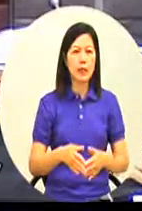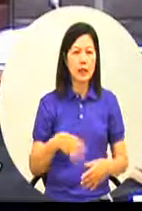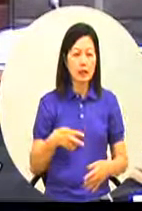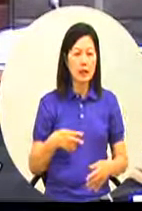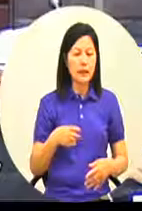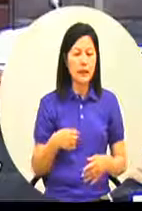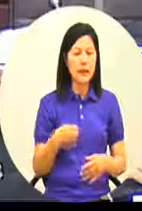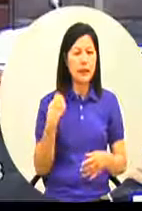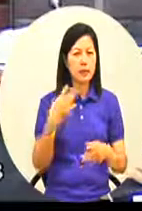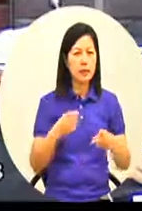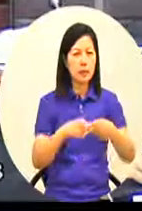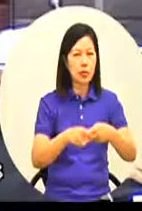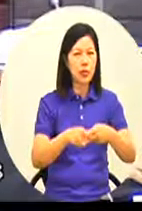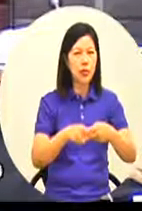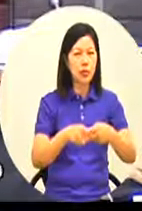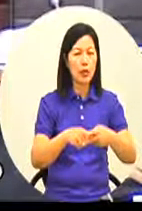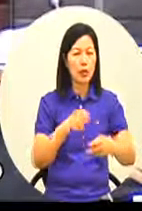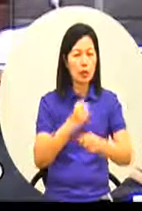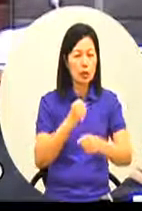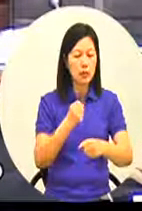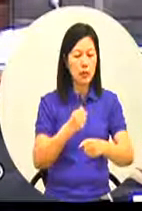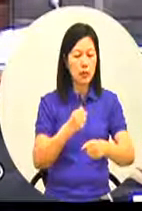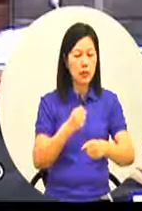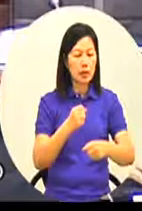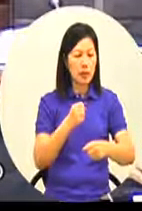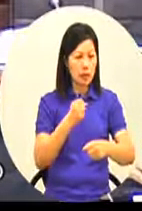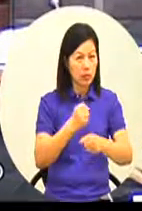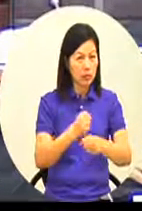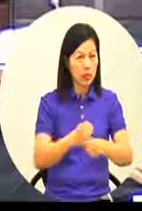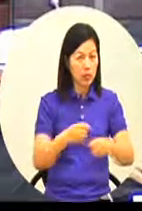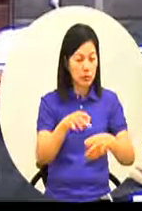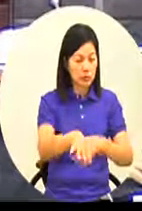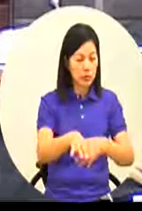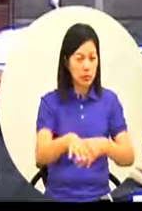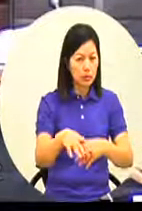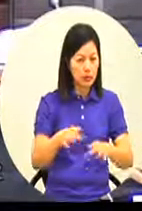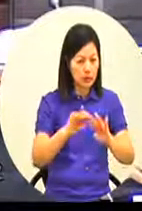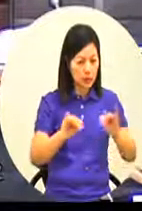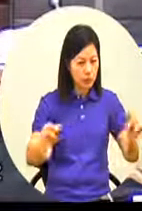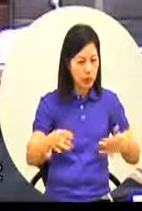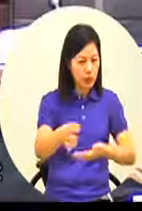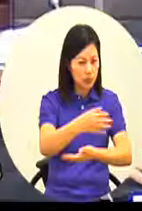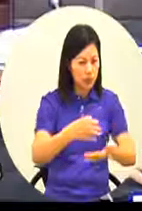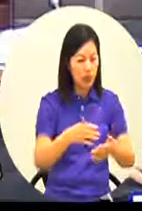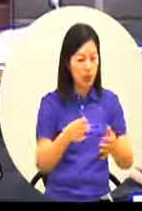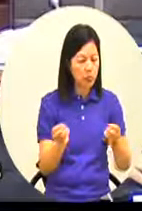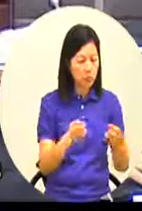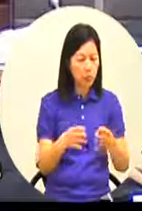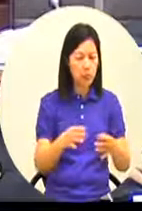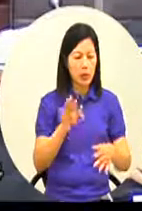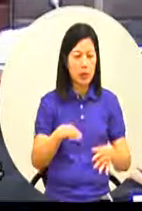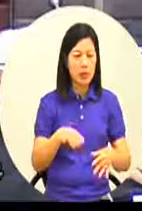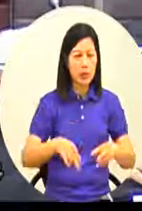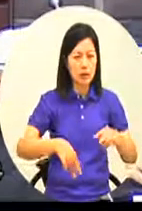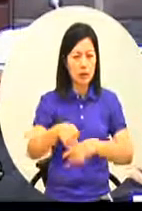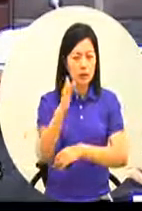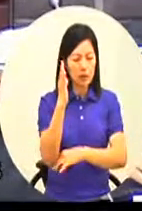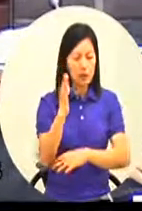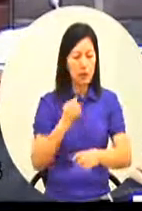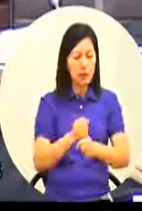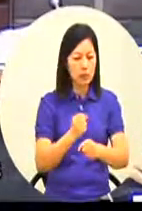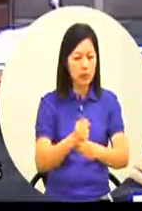吼，我那一定咧含伊做一个土地协议架构的协商，目前在做这些行政的作业。以上这